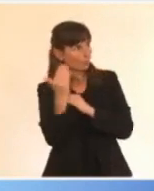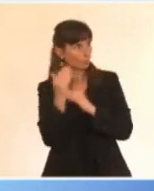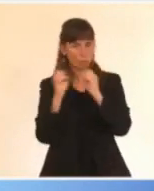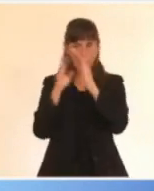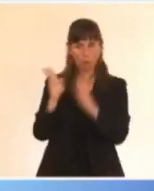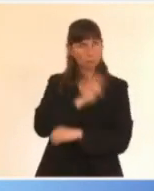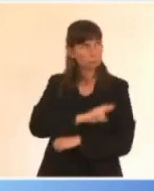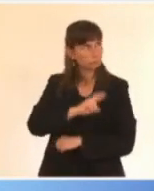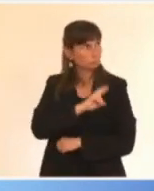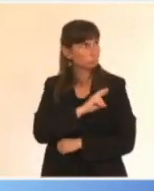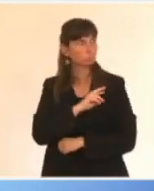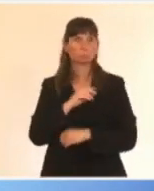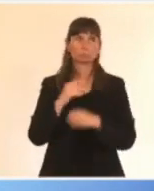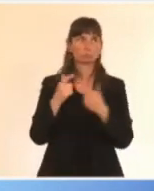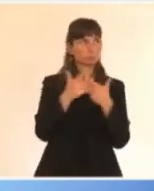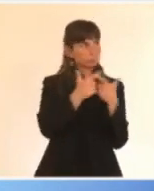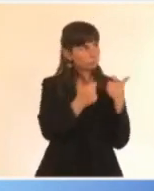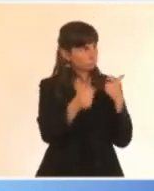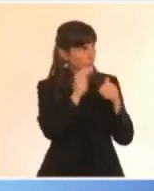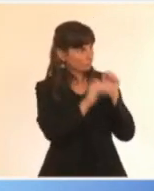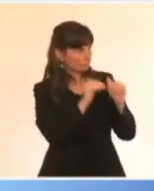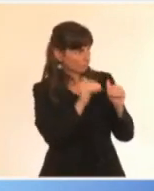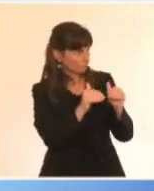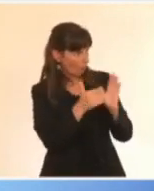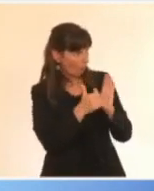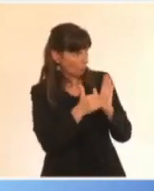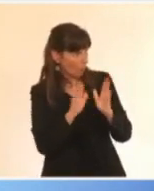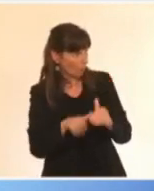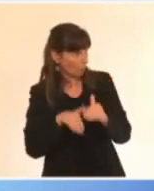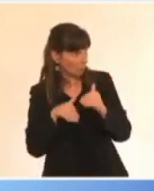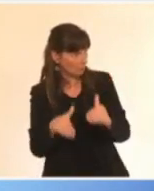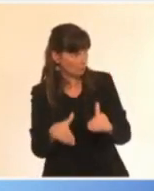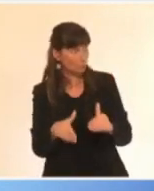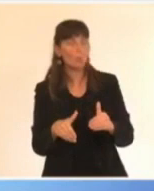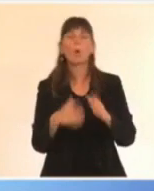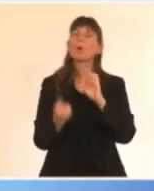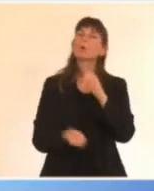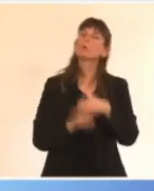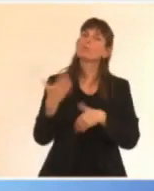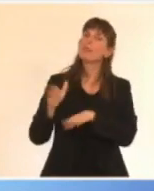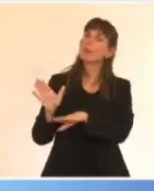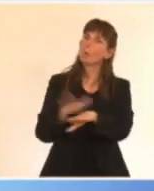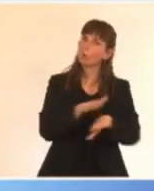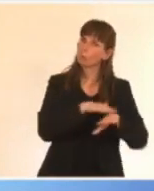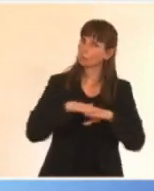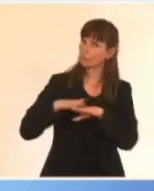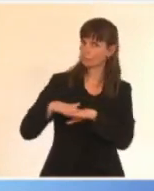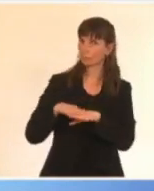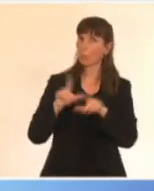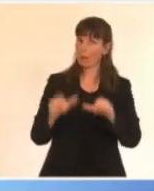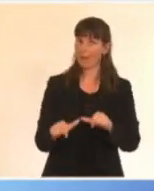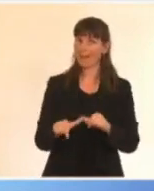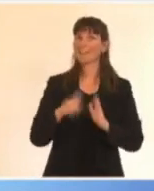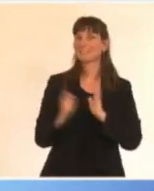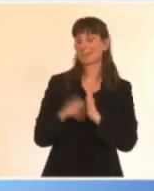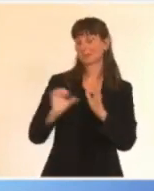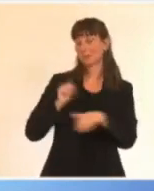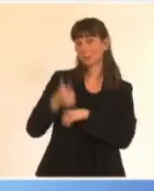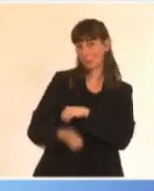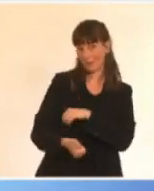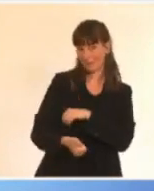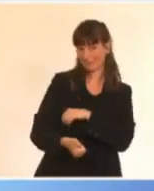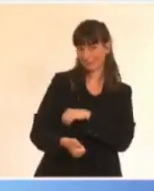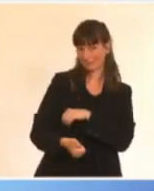âgées. Et nous avons élaboré ensemble des recommandations nouvelles qui permettront, à partir de demain,